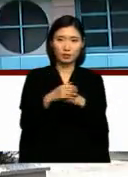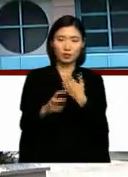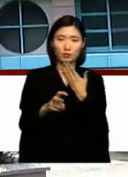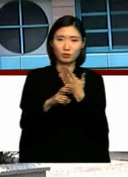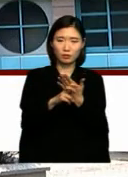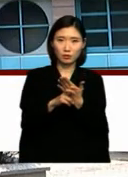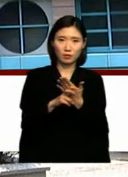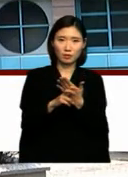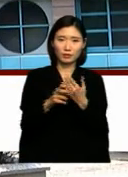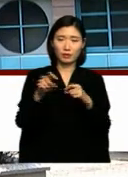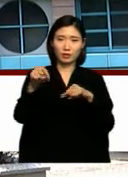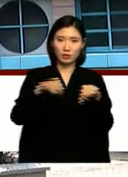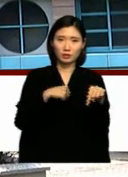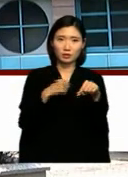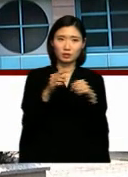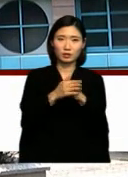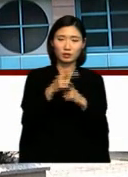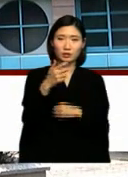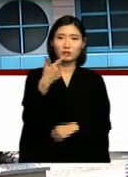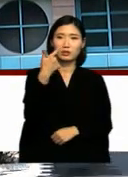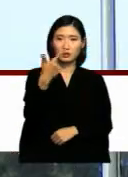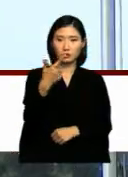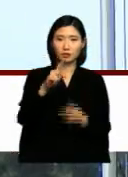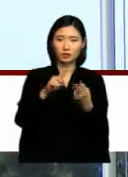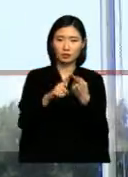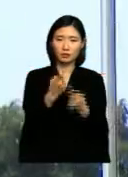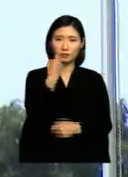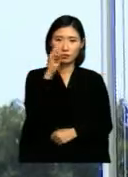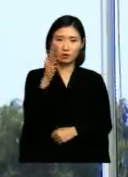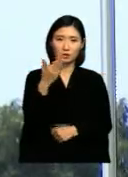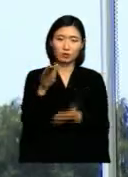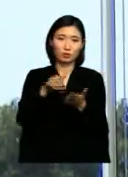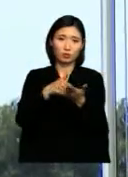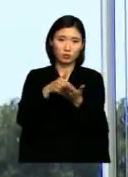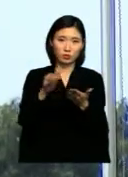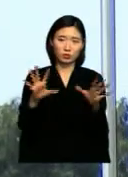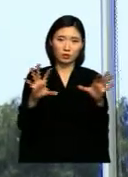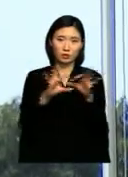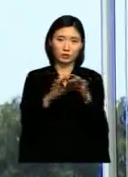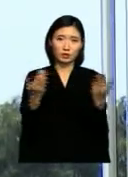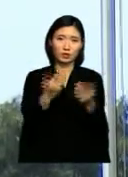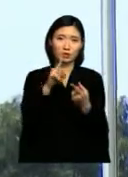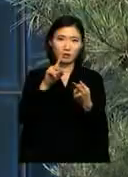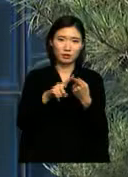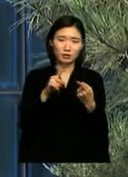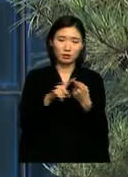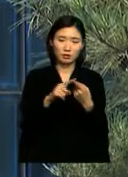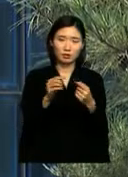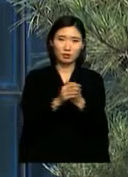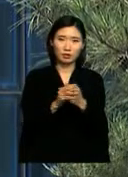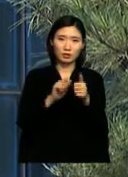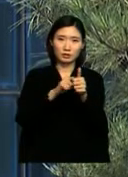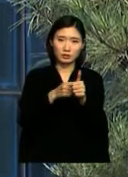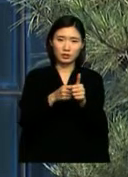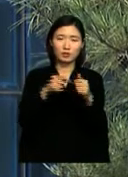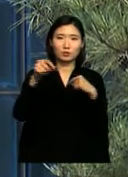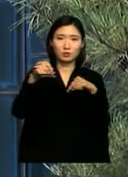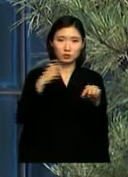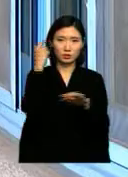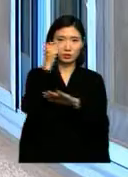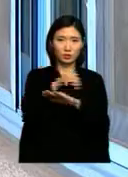부당 행정행위 76건을 적발했습니다. 동두천시는 관련 직원에 대해서 징계 조치에 들어갈